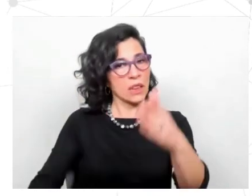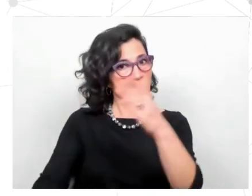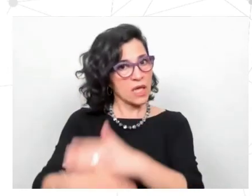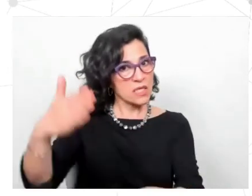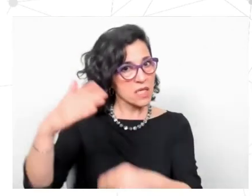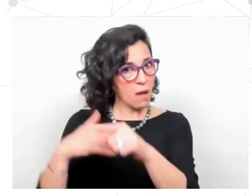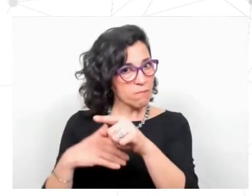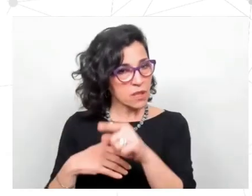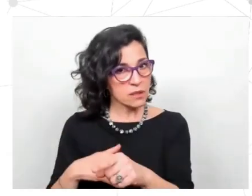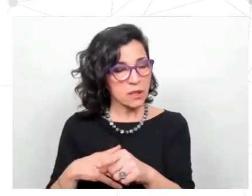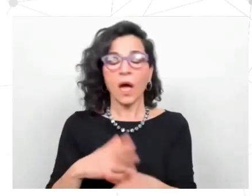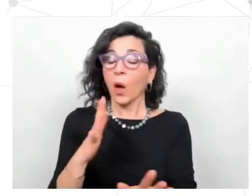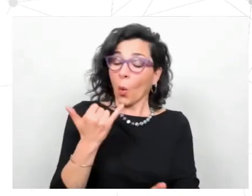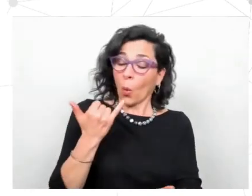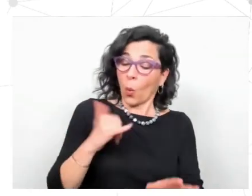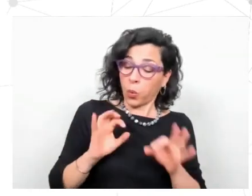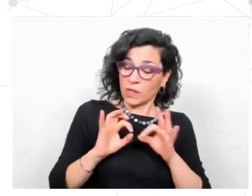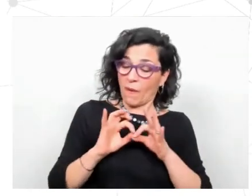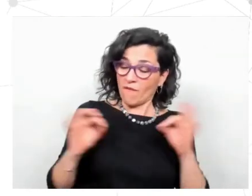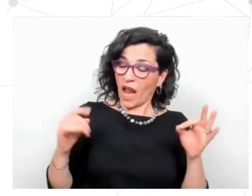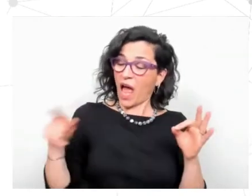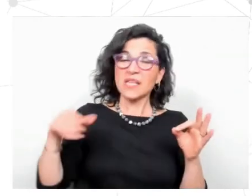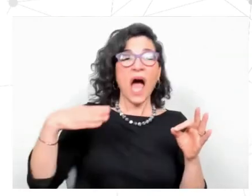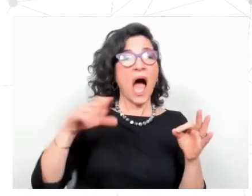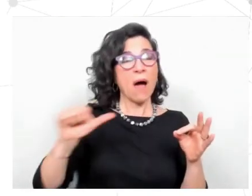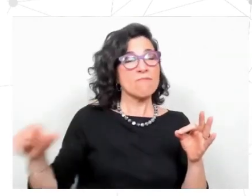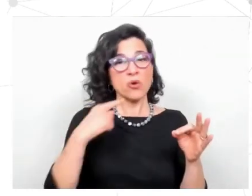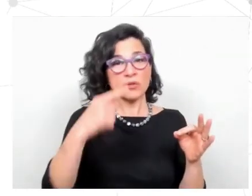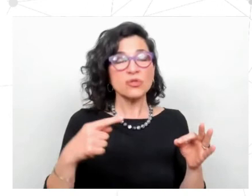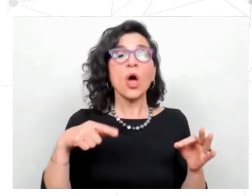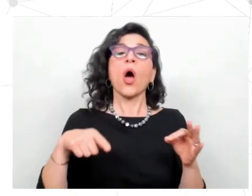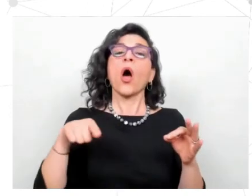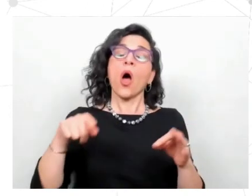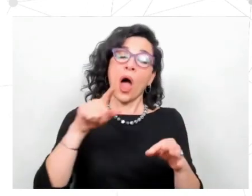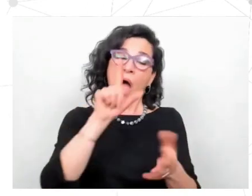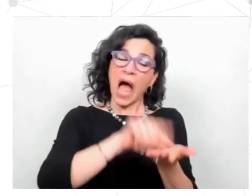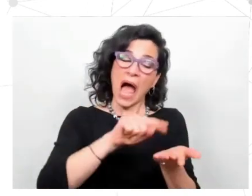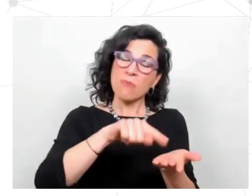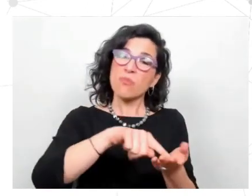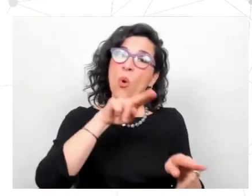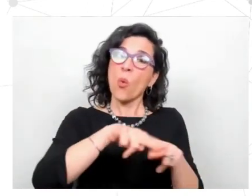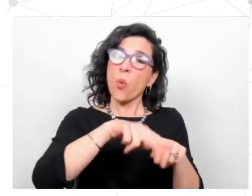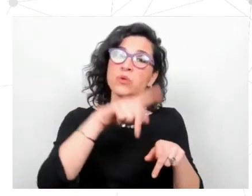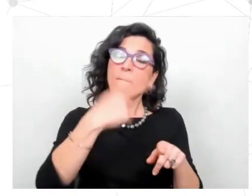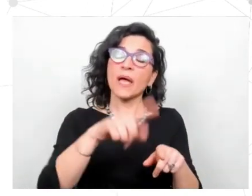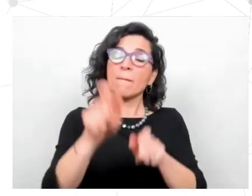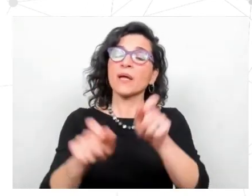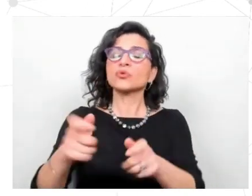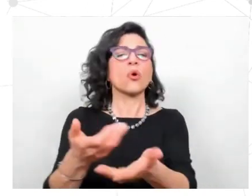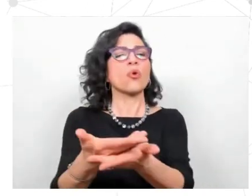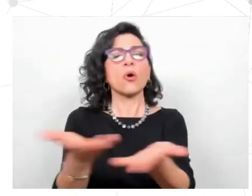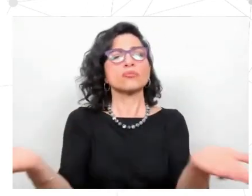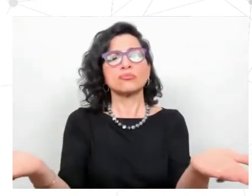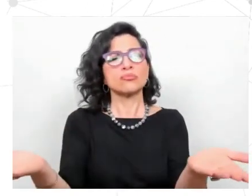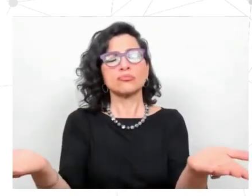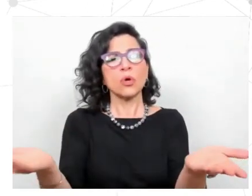Amos rispetto all'allargamento del pubblico e all'utilizzo di Soundscape anche per appunto